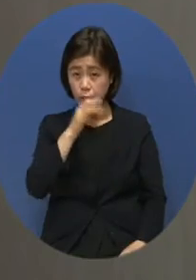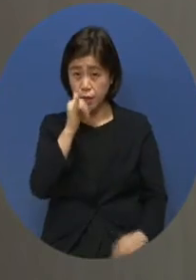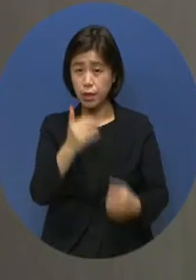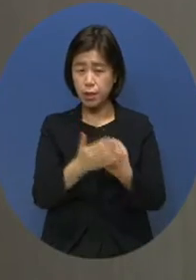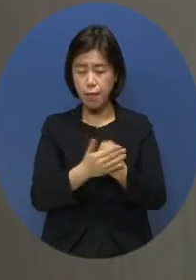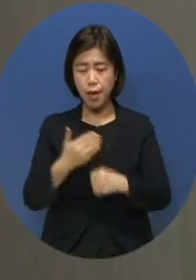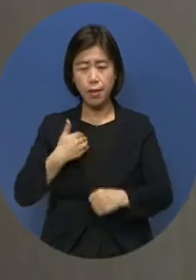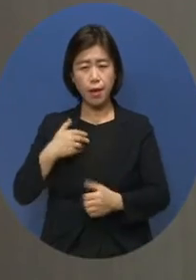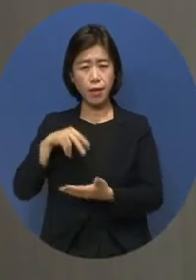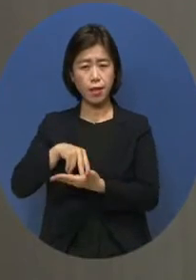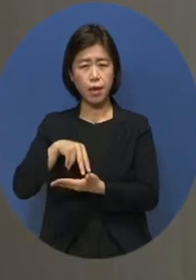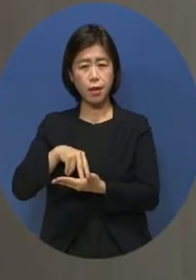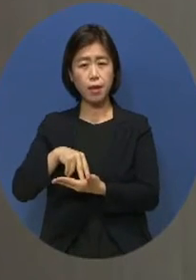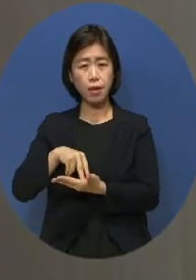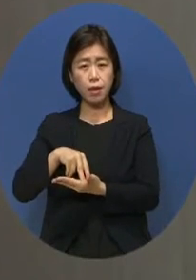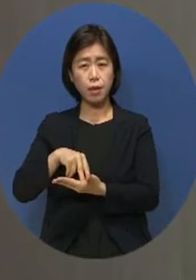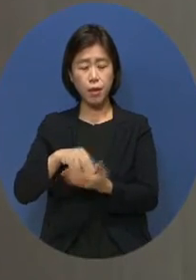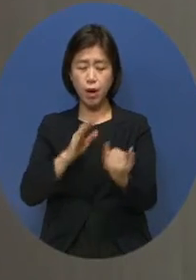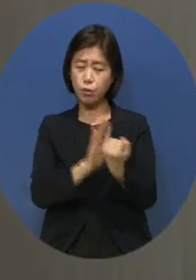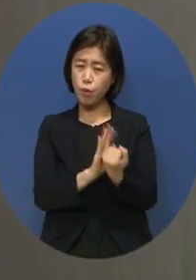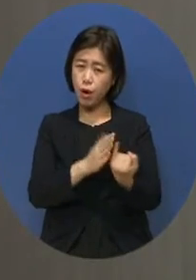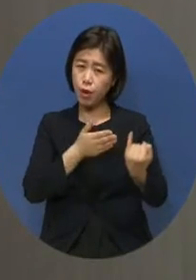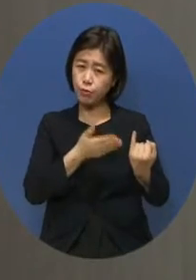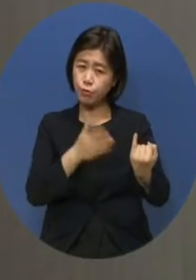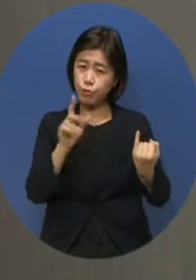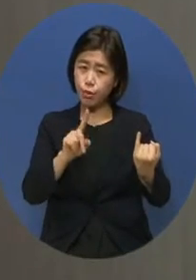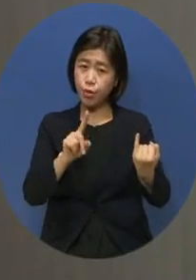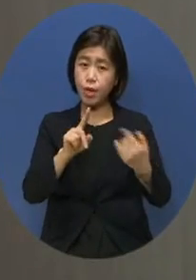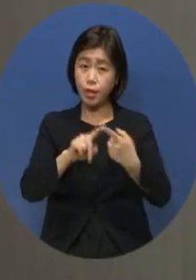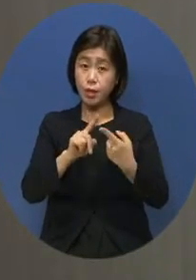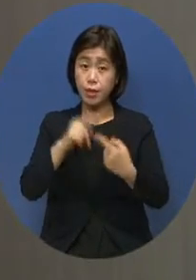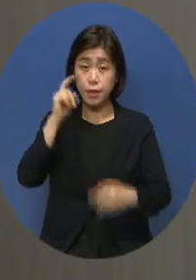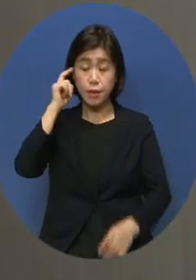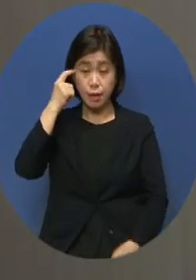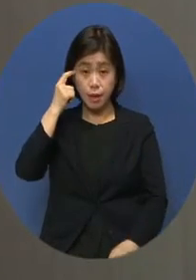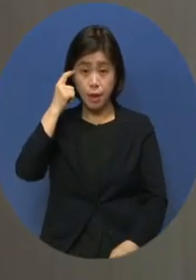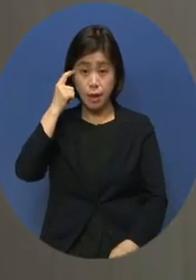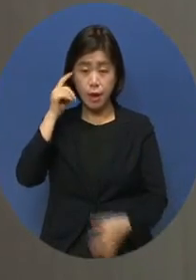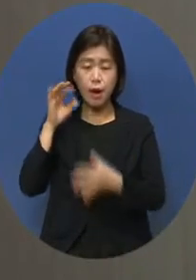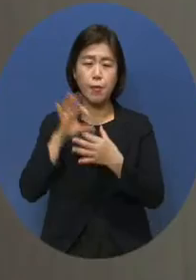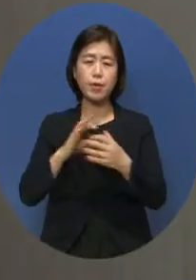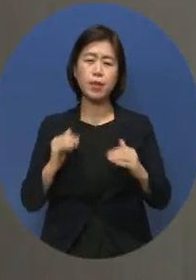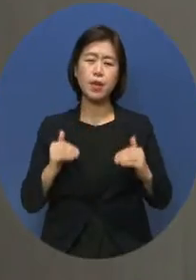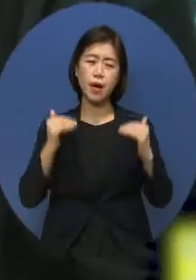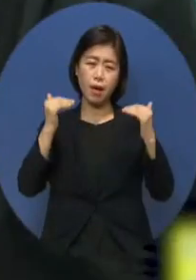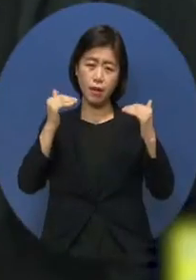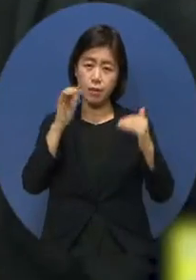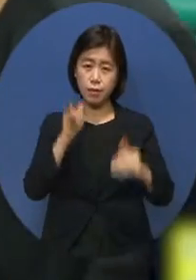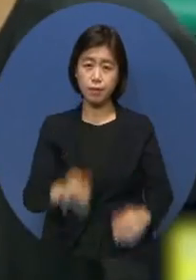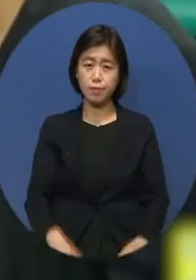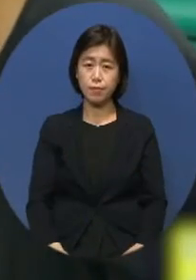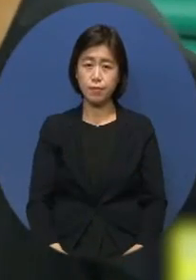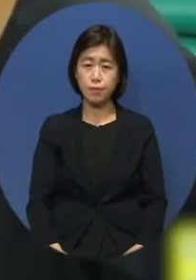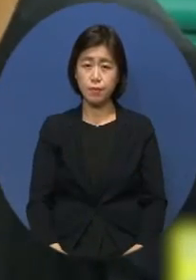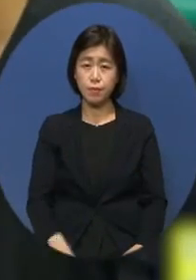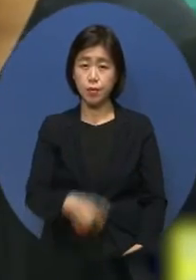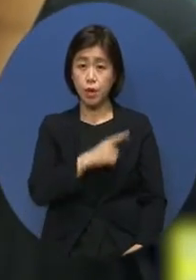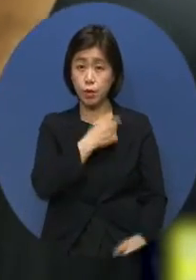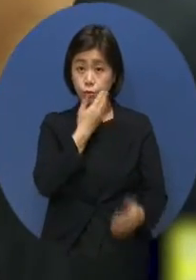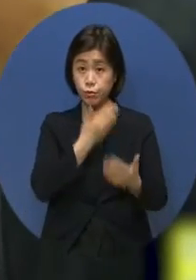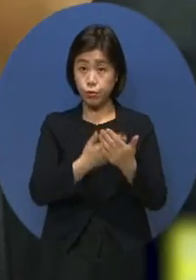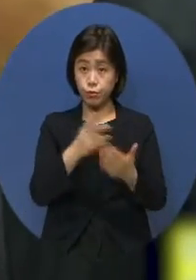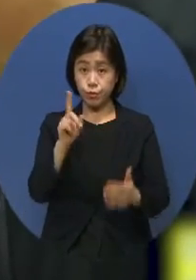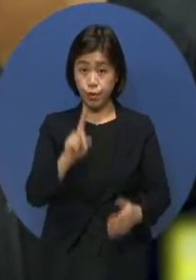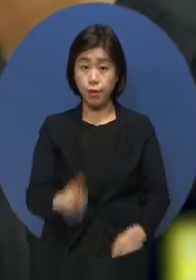일이 뭘까라는 생각을 했던 게 굉장히 큰 내적인 계기였어요. 그러니까 굉장히 중요한 것은 이제 주로